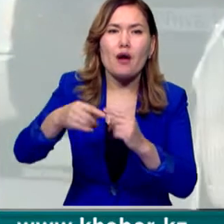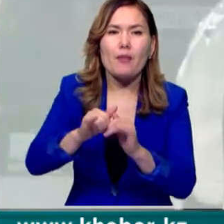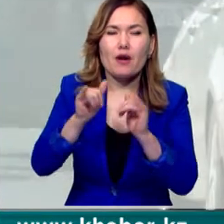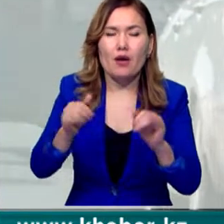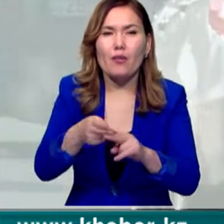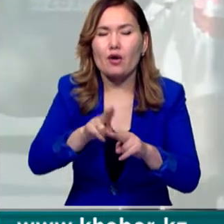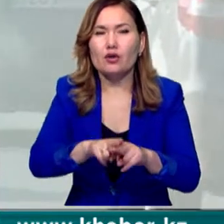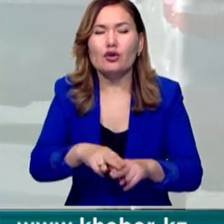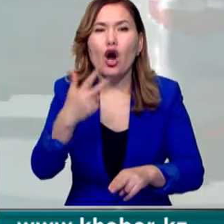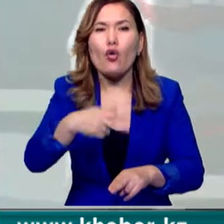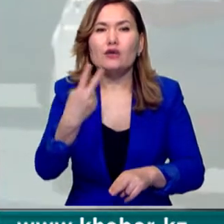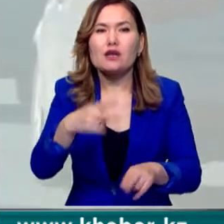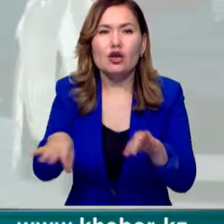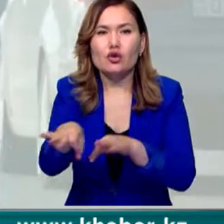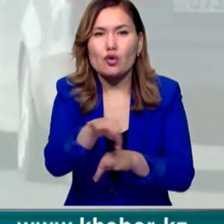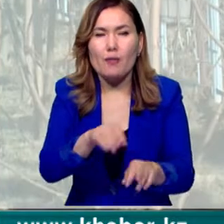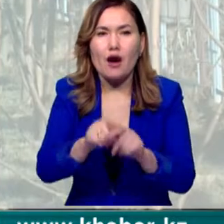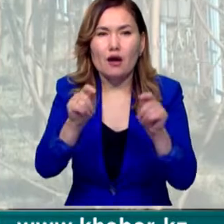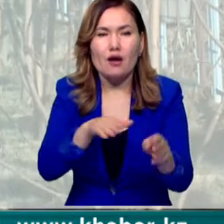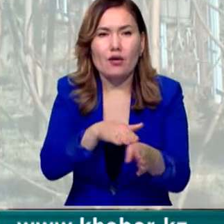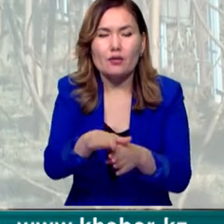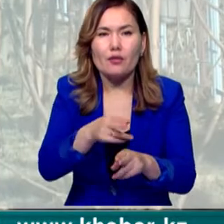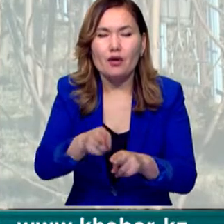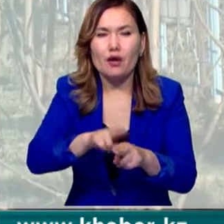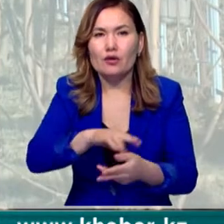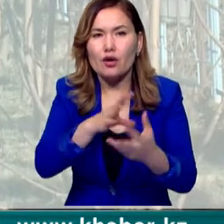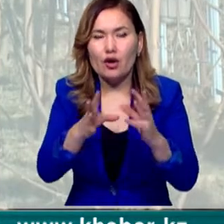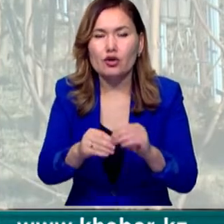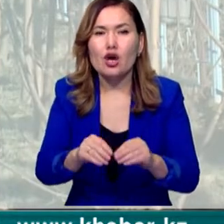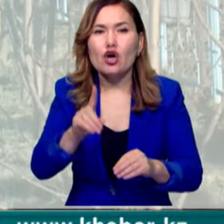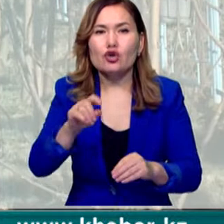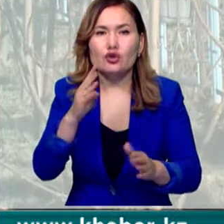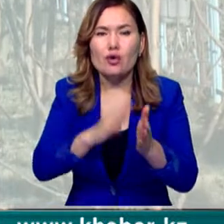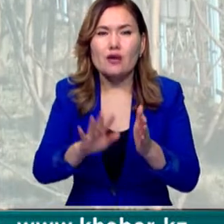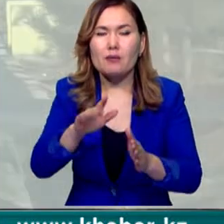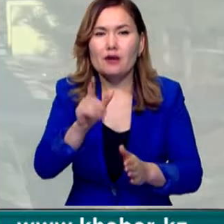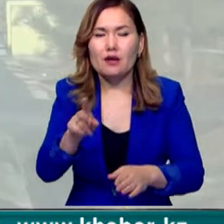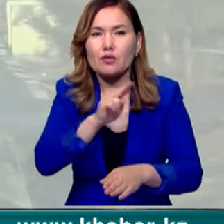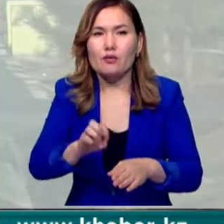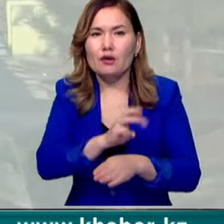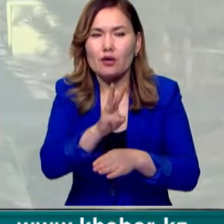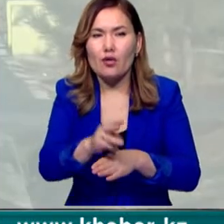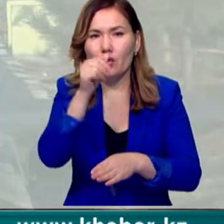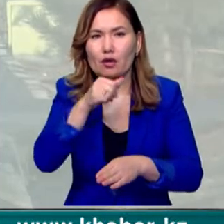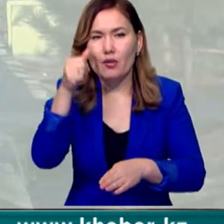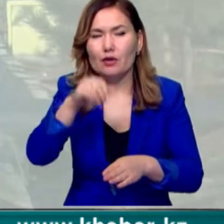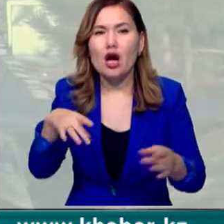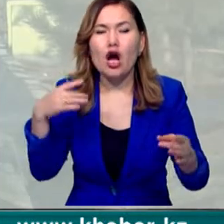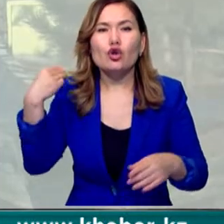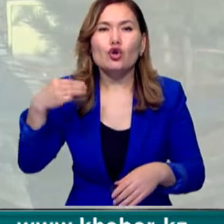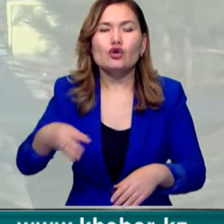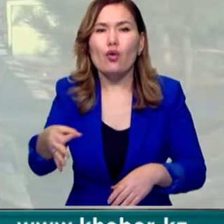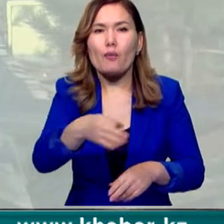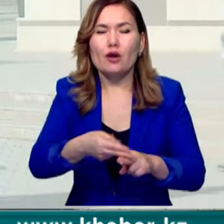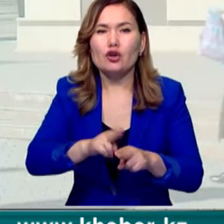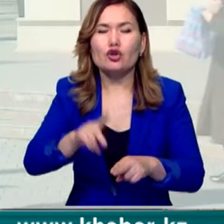бойынша тағы да 32 жоба іске қосылған. Жергілікті 195 адам тұрақты жұмыспен қамтылған. Айта кетейік, өткен жылы Түркістан облысында